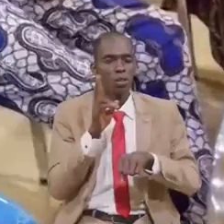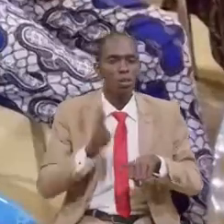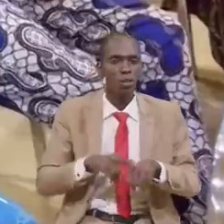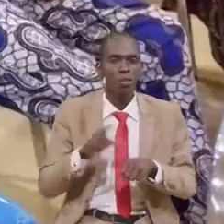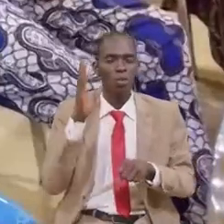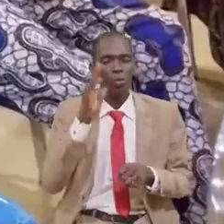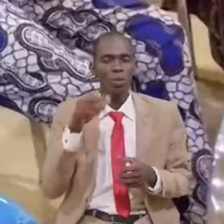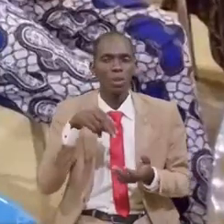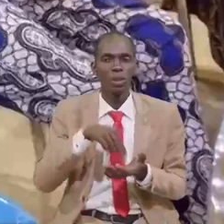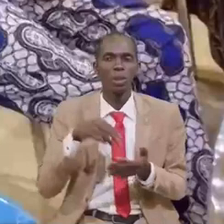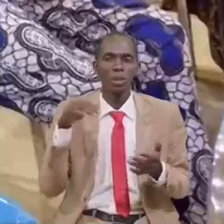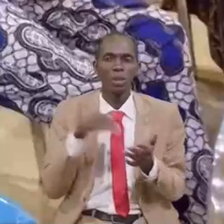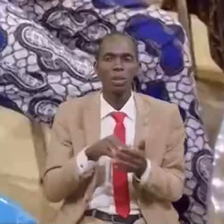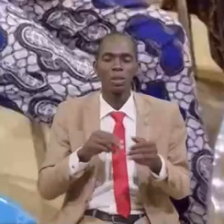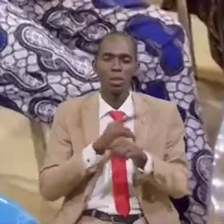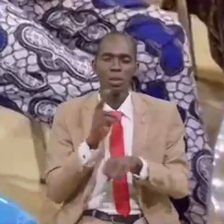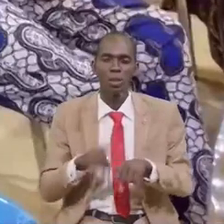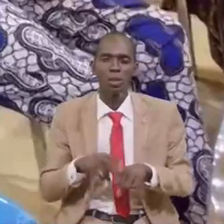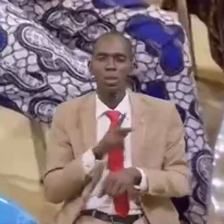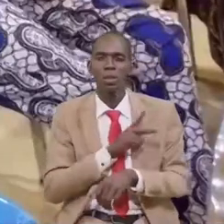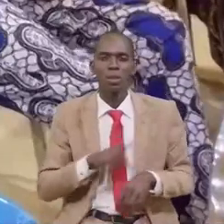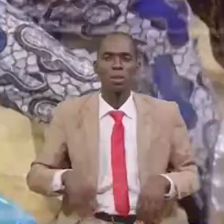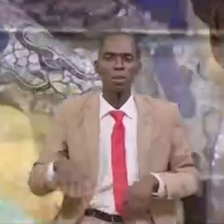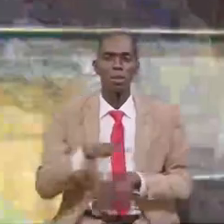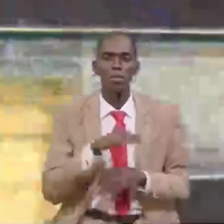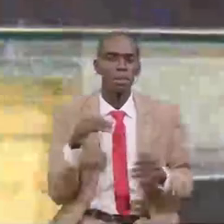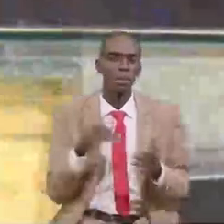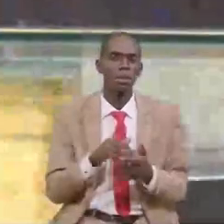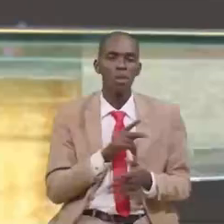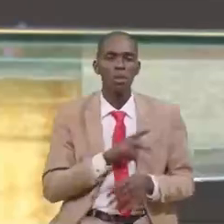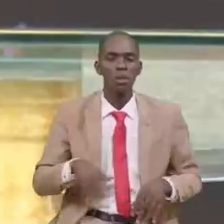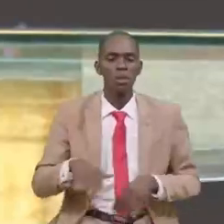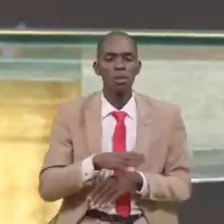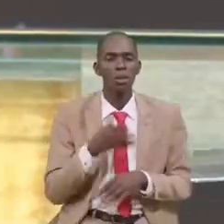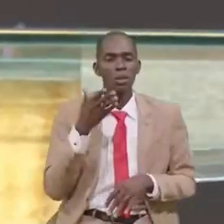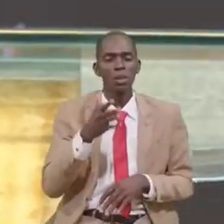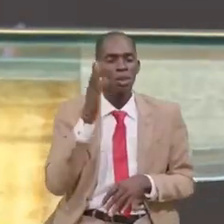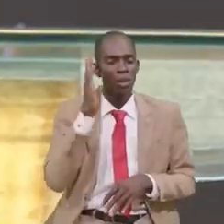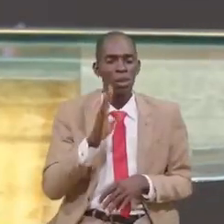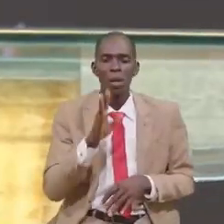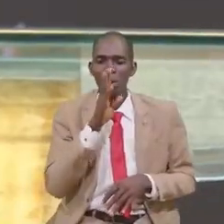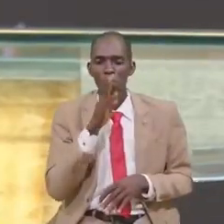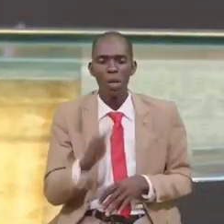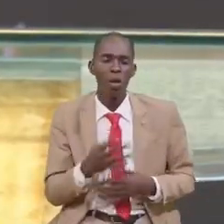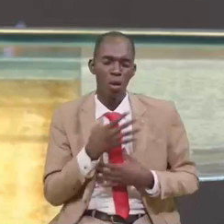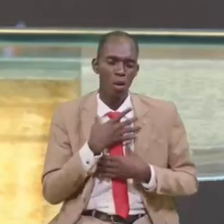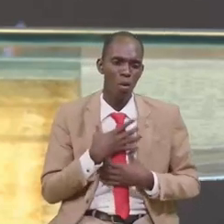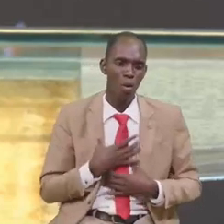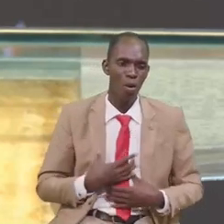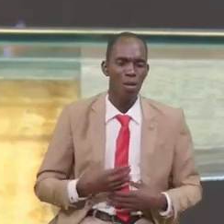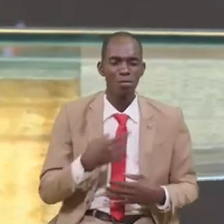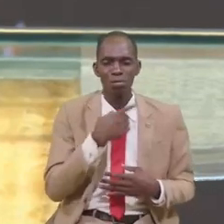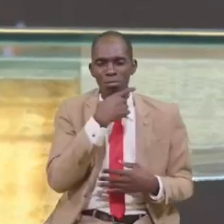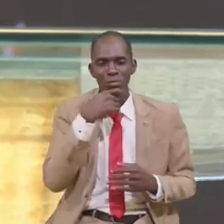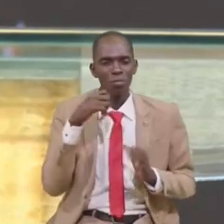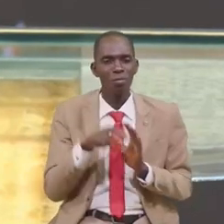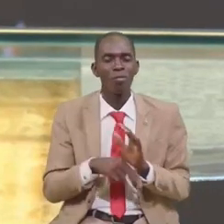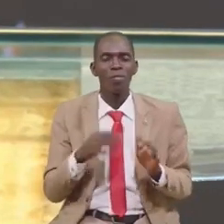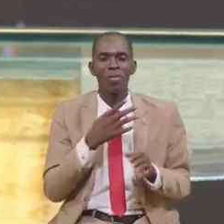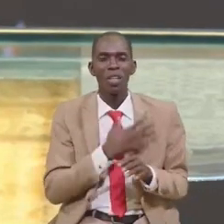une nation, et un royaume contre un royaume. Il y aura en divers lieux des famines et des tremblements de